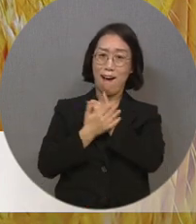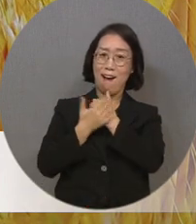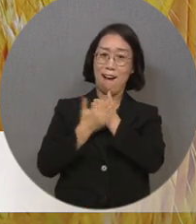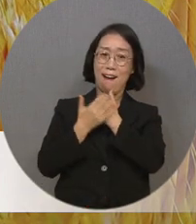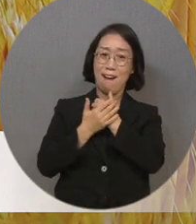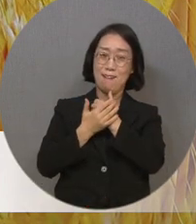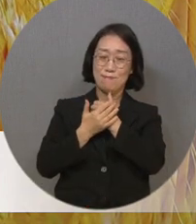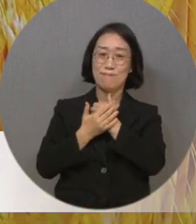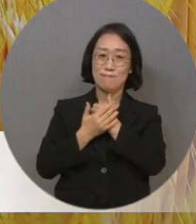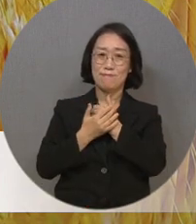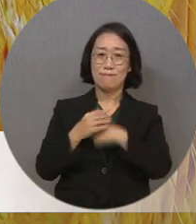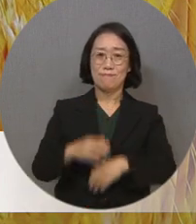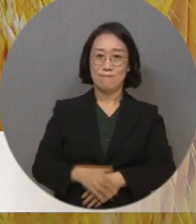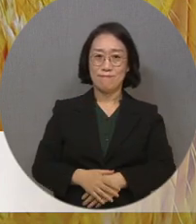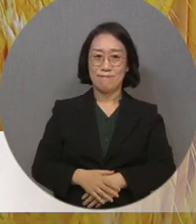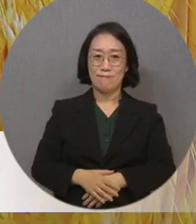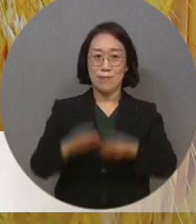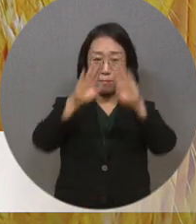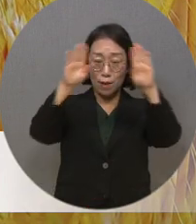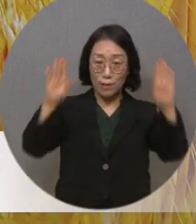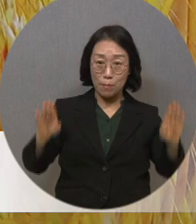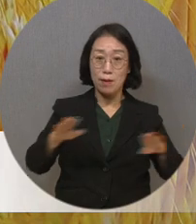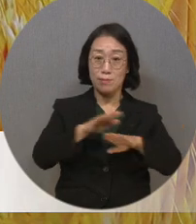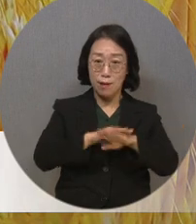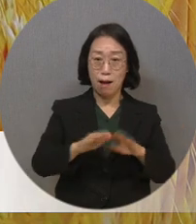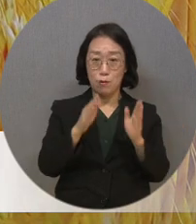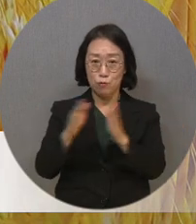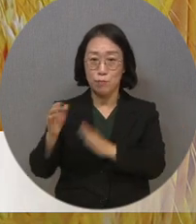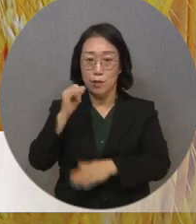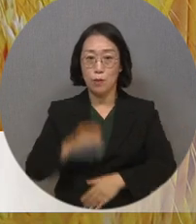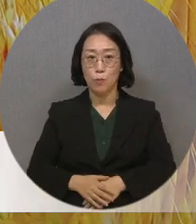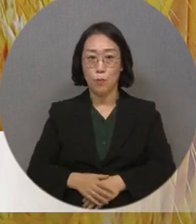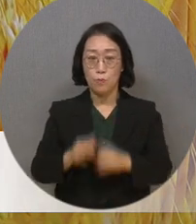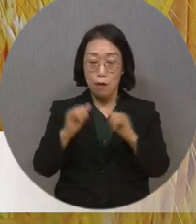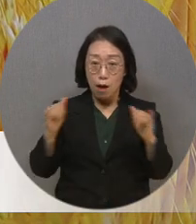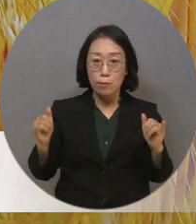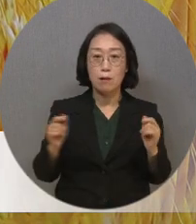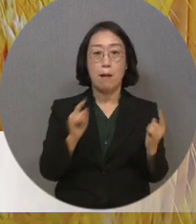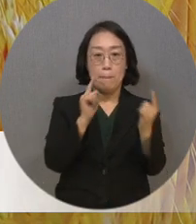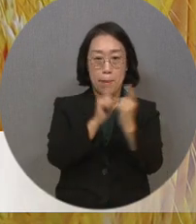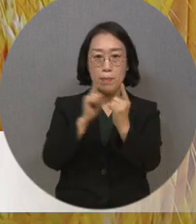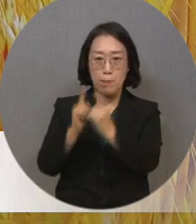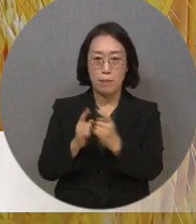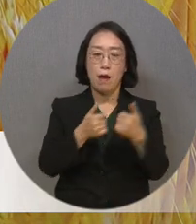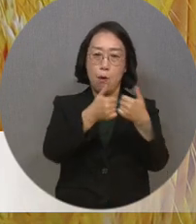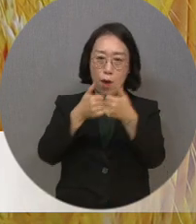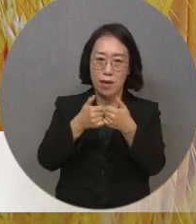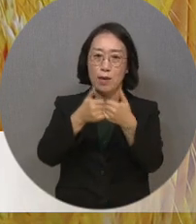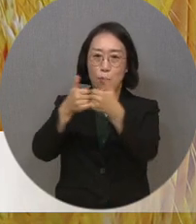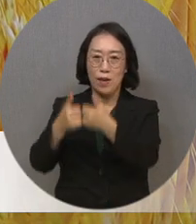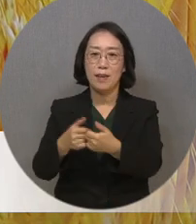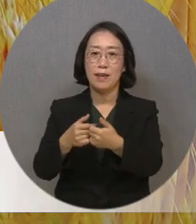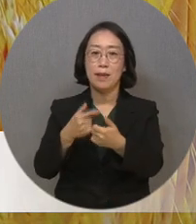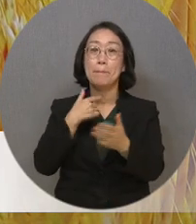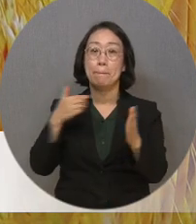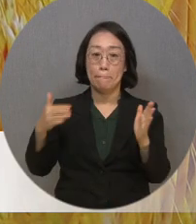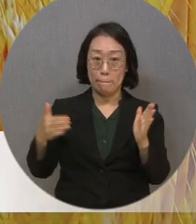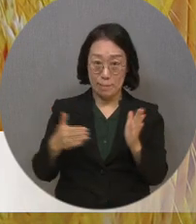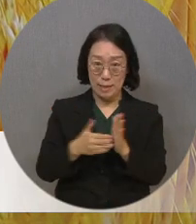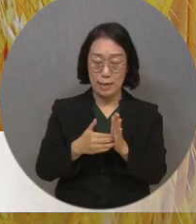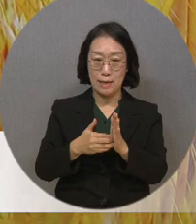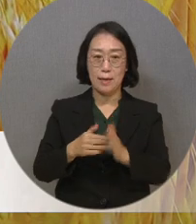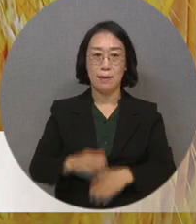in here. The organization is very good. The people are so friendly and we had like quite a lot of